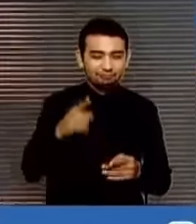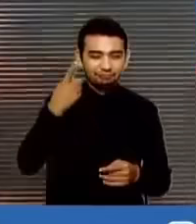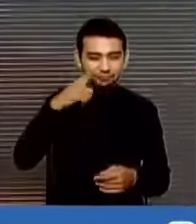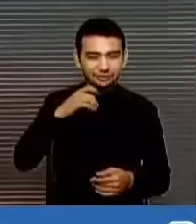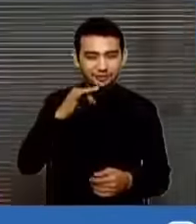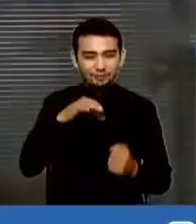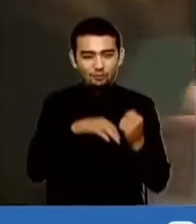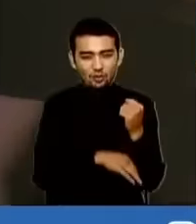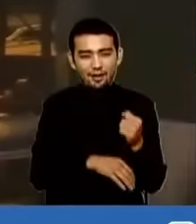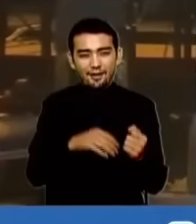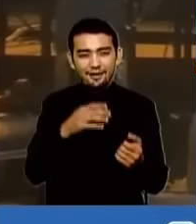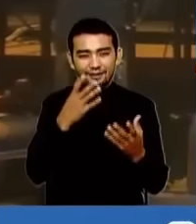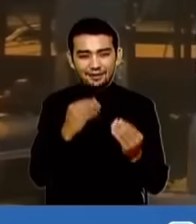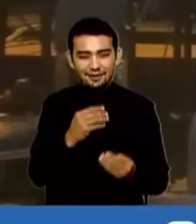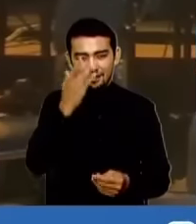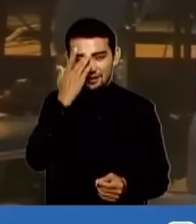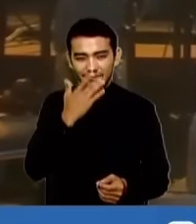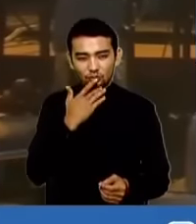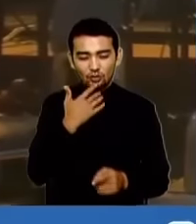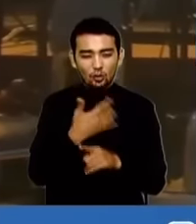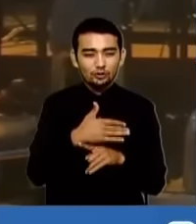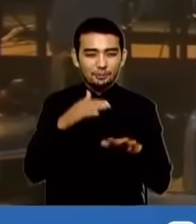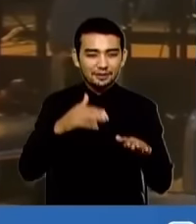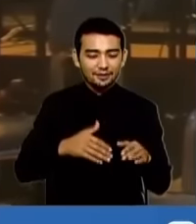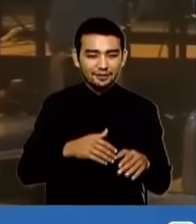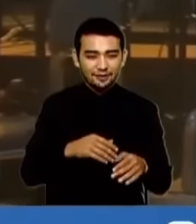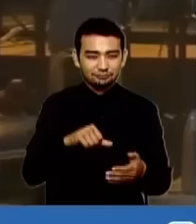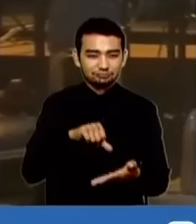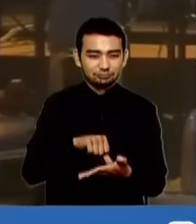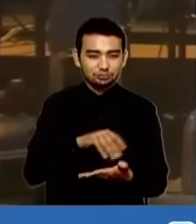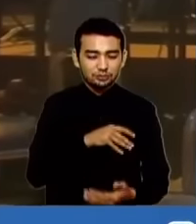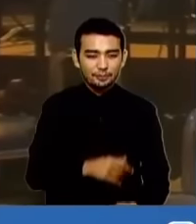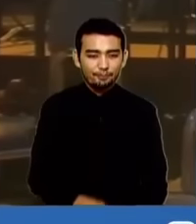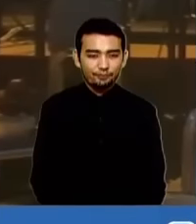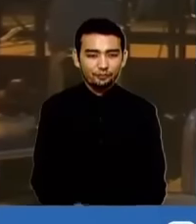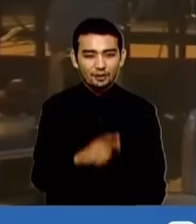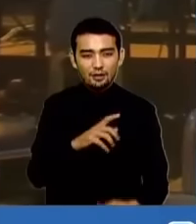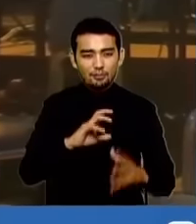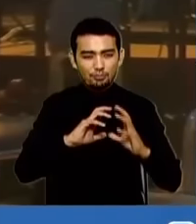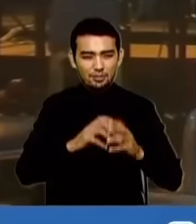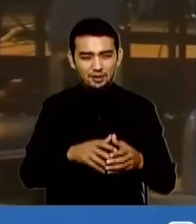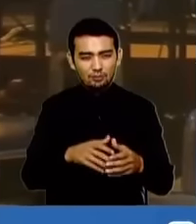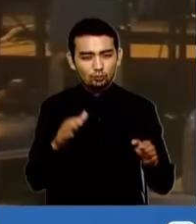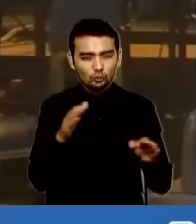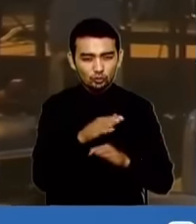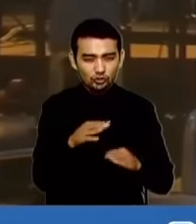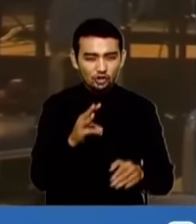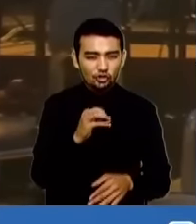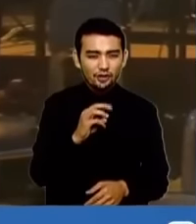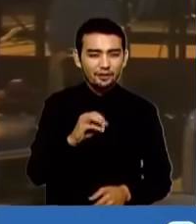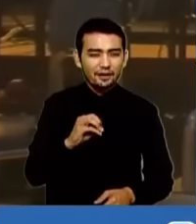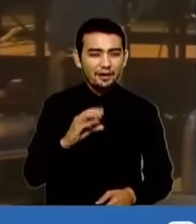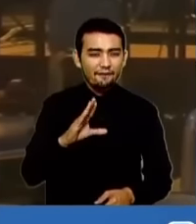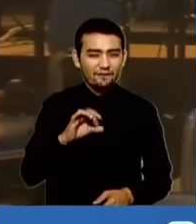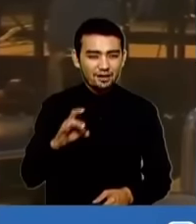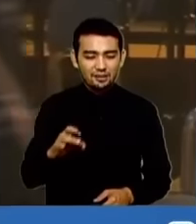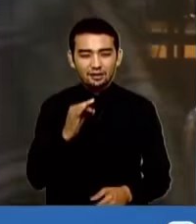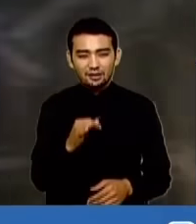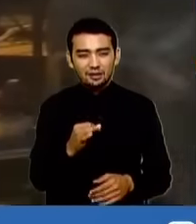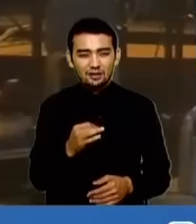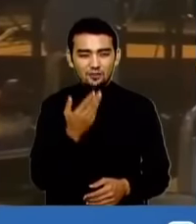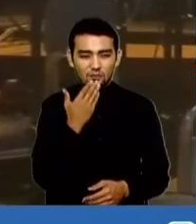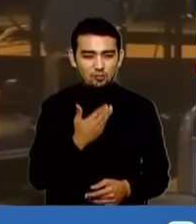последние дни лета. Я хочу сказать, это шедевры мировой музыки. И также шлягеры и любимые произведения,